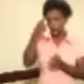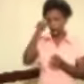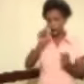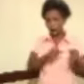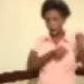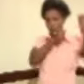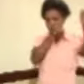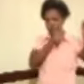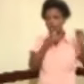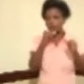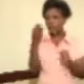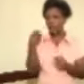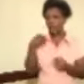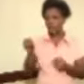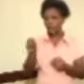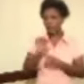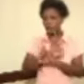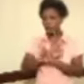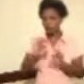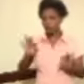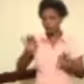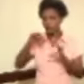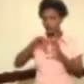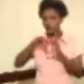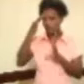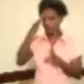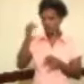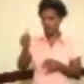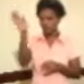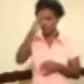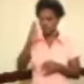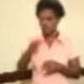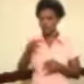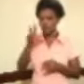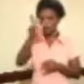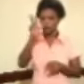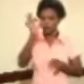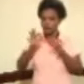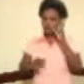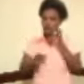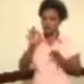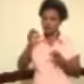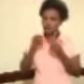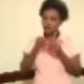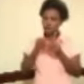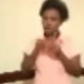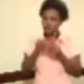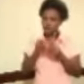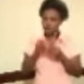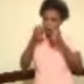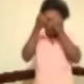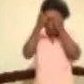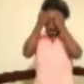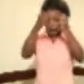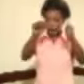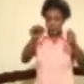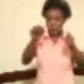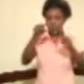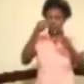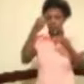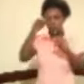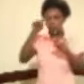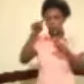judiciaire n'existe pas parce que il n'y a pas jamais nommé 3 juges pour y nommer, plus le président de la Cour de cassation et le vice-président de la